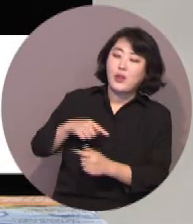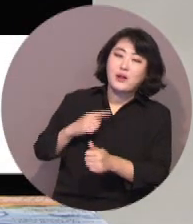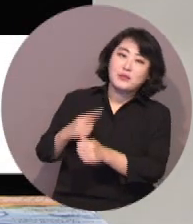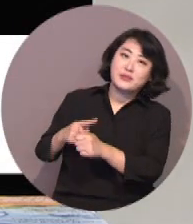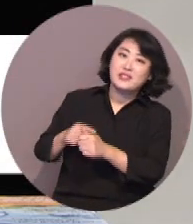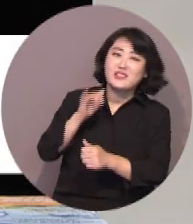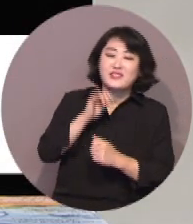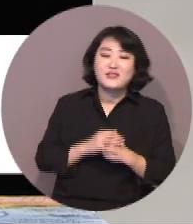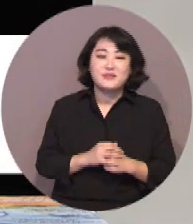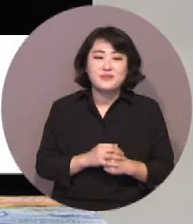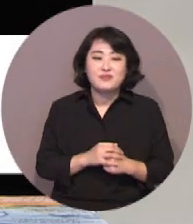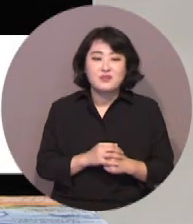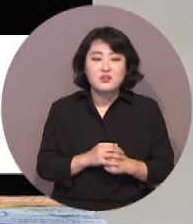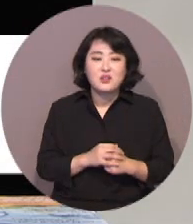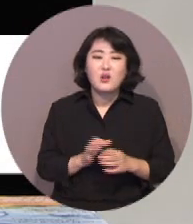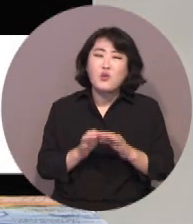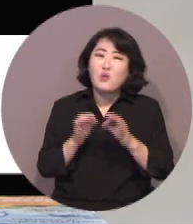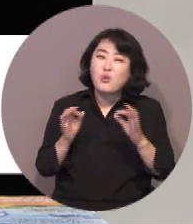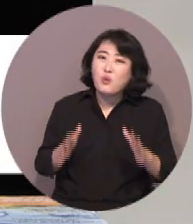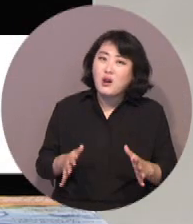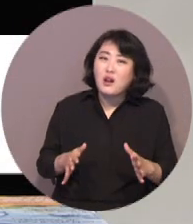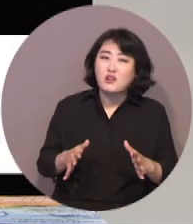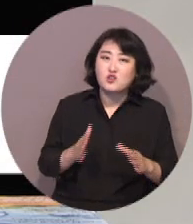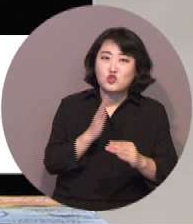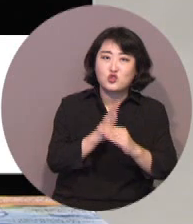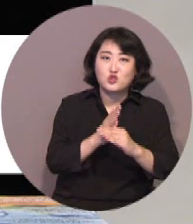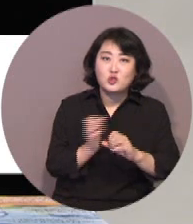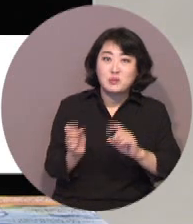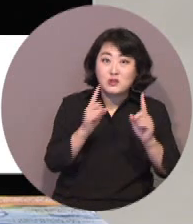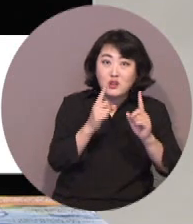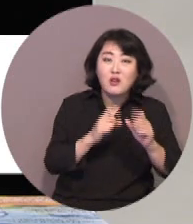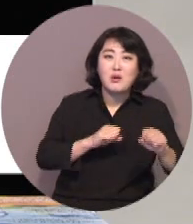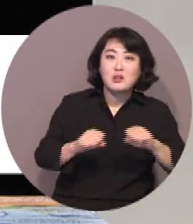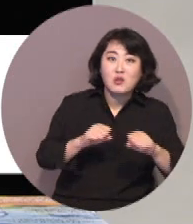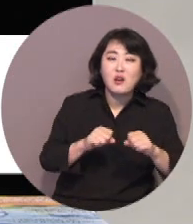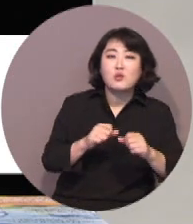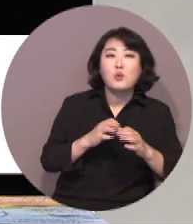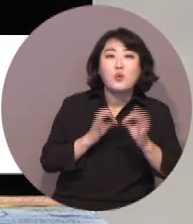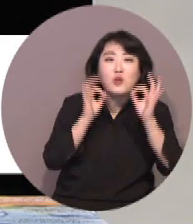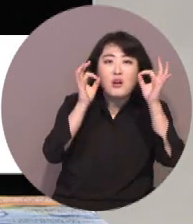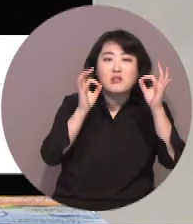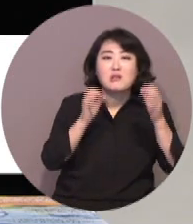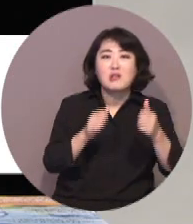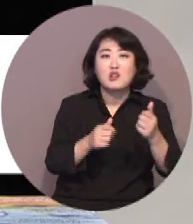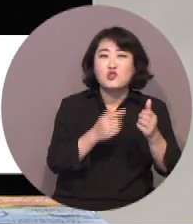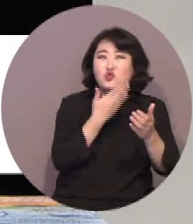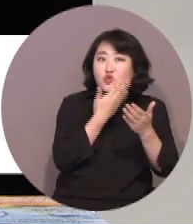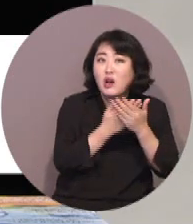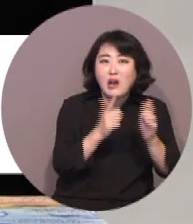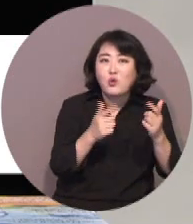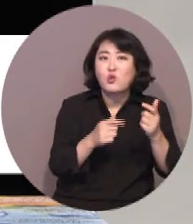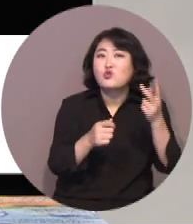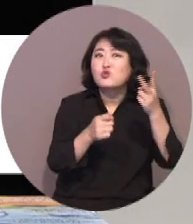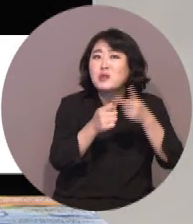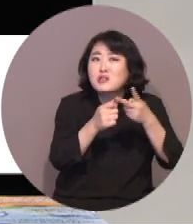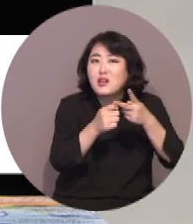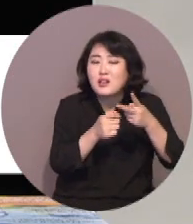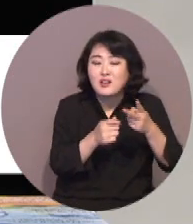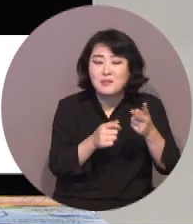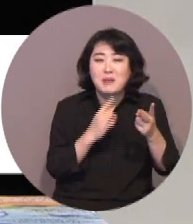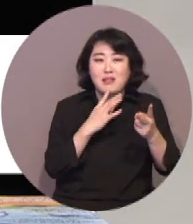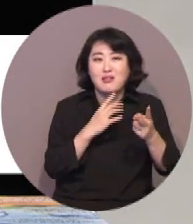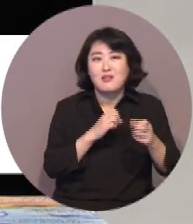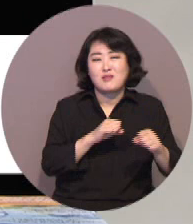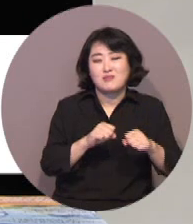따른 활성화 는 단편적이고 지엽적인 접근이 이뤄진 측면이 많이 있습니다 빈 공강 만